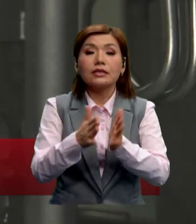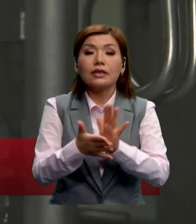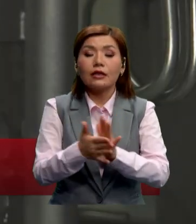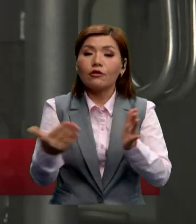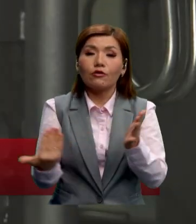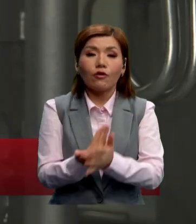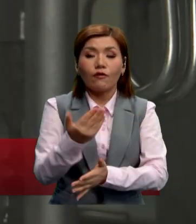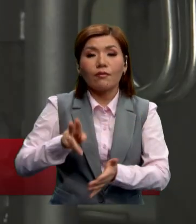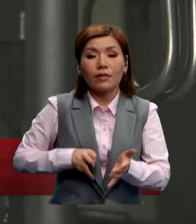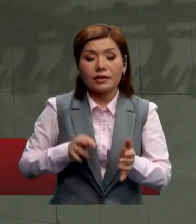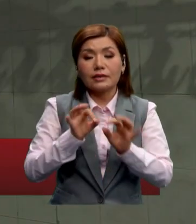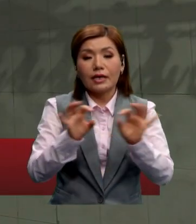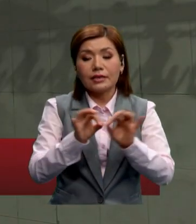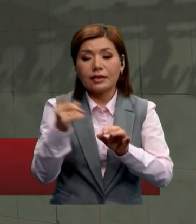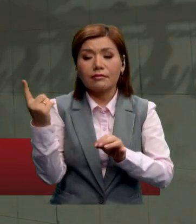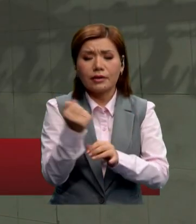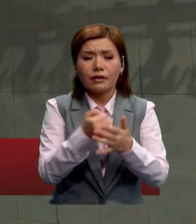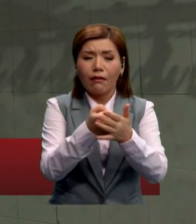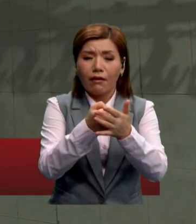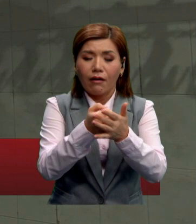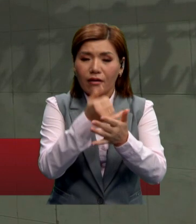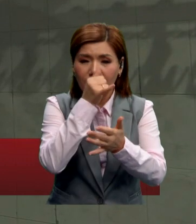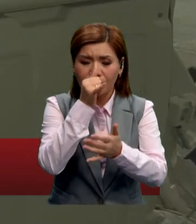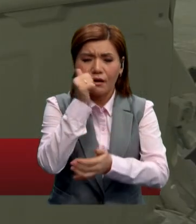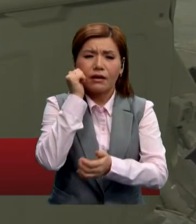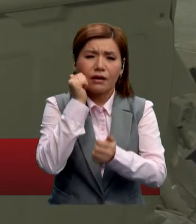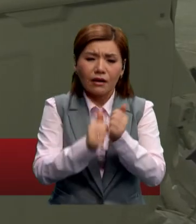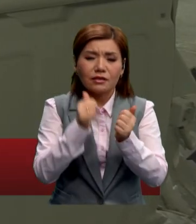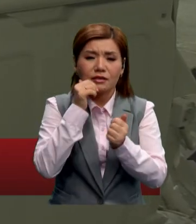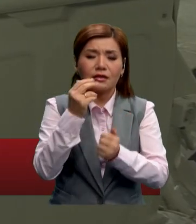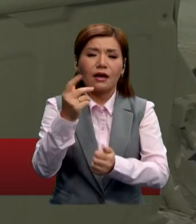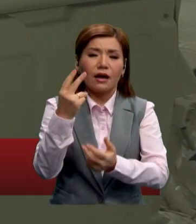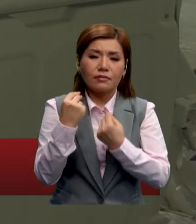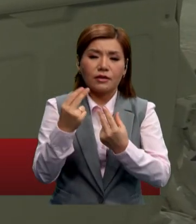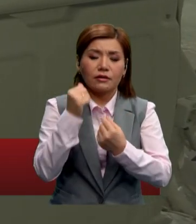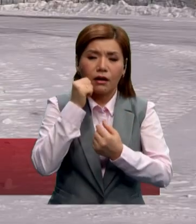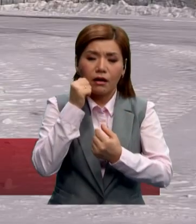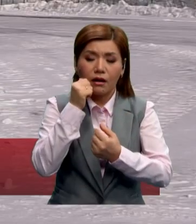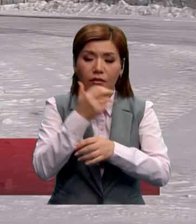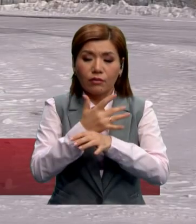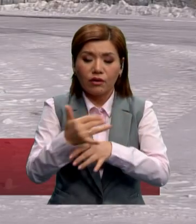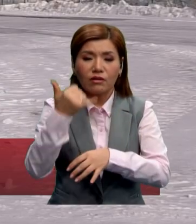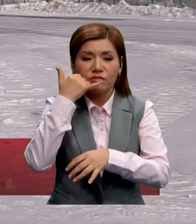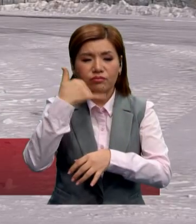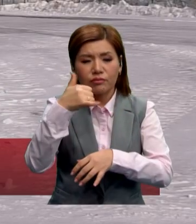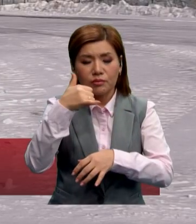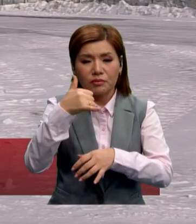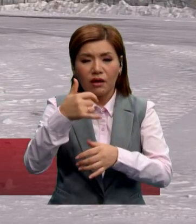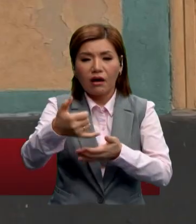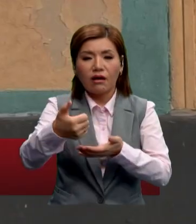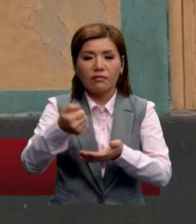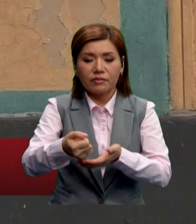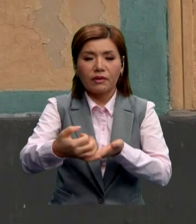жаңа басшысының пікірін бір апта біле алмадық. Күнде ертең деп түрлі сылтау айтқан директор соңында телефон қоңырауына жауап бермей